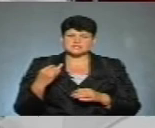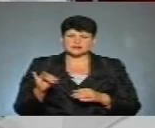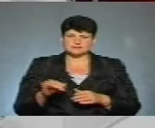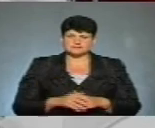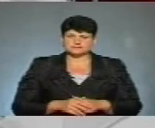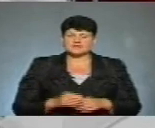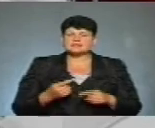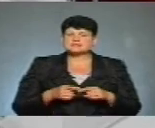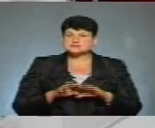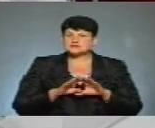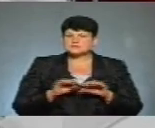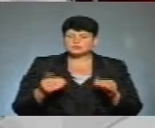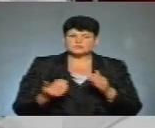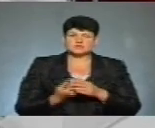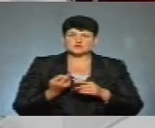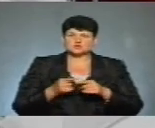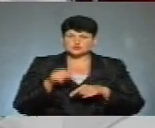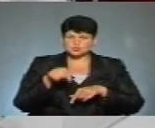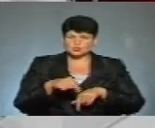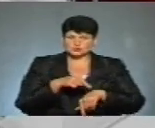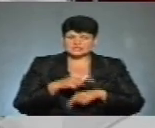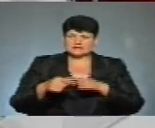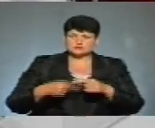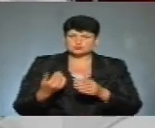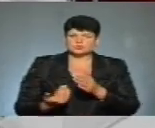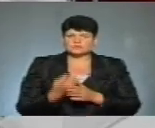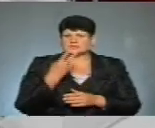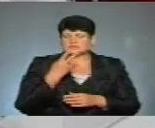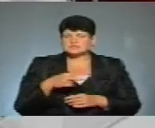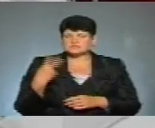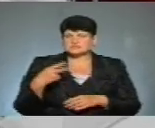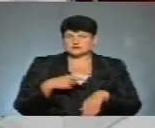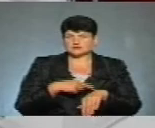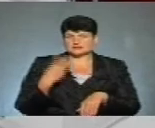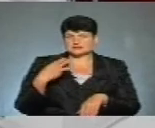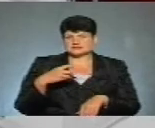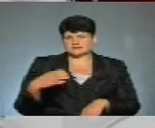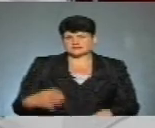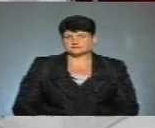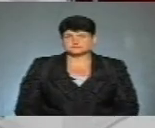Це вся інформація на цю годину. Наступний випуск дивіться вже о 20:30.